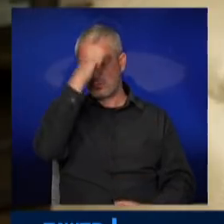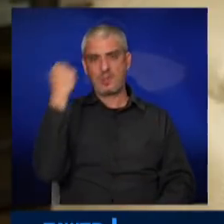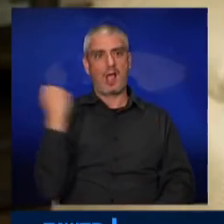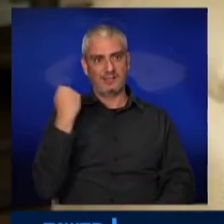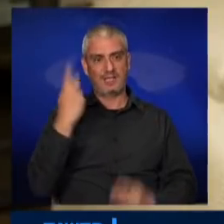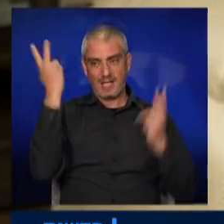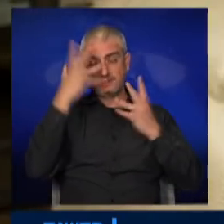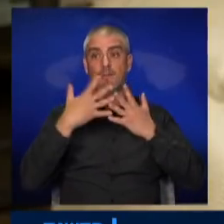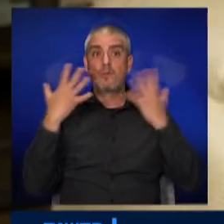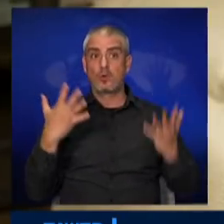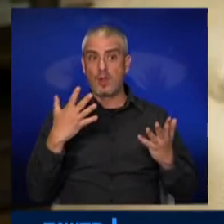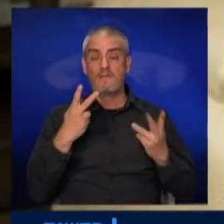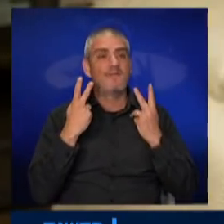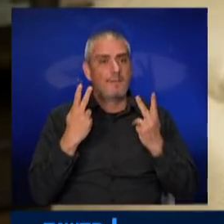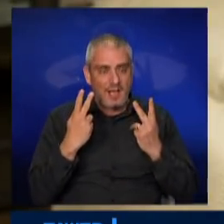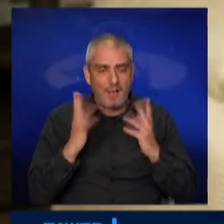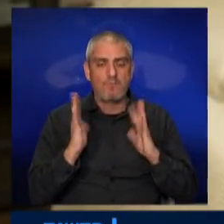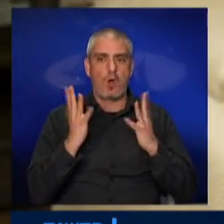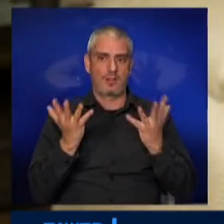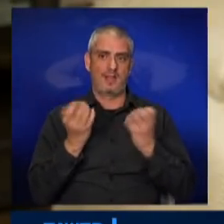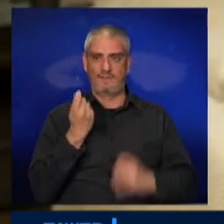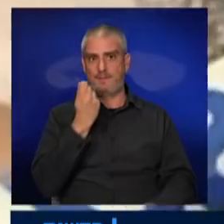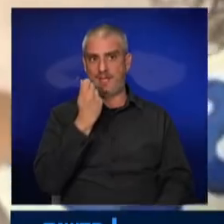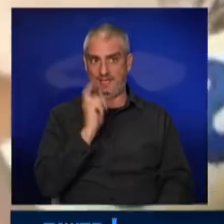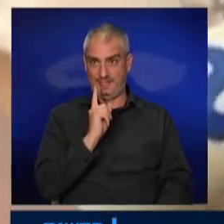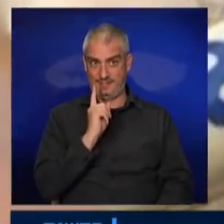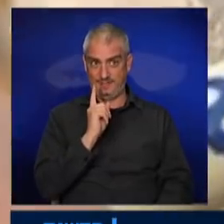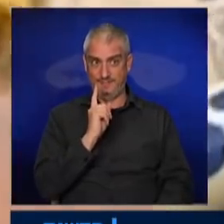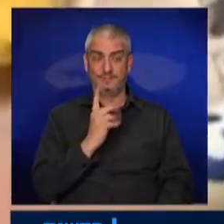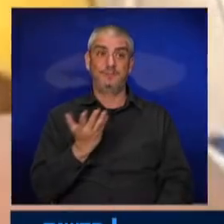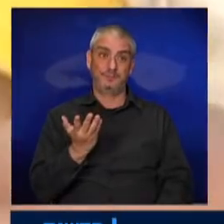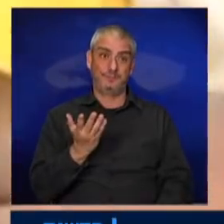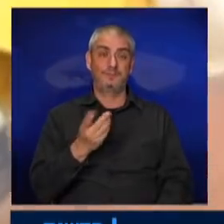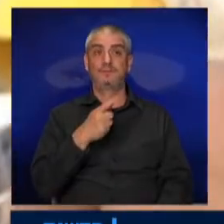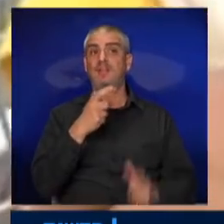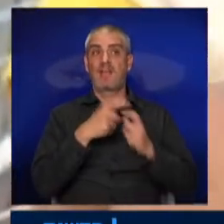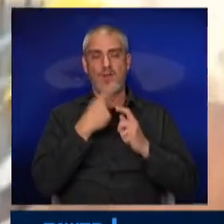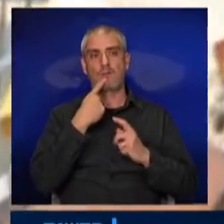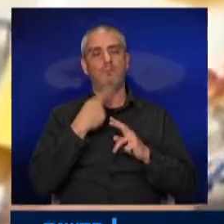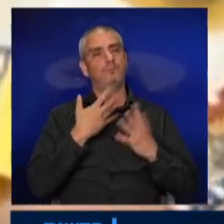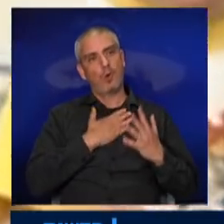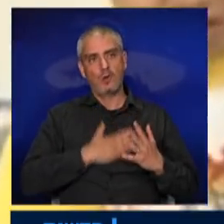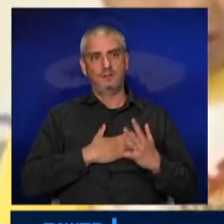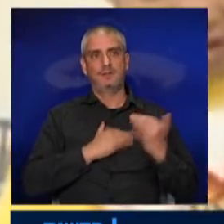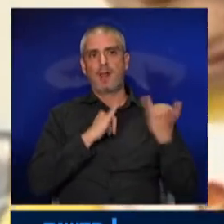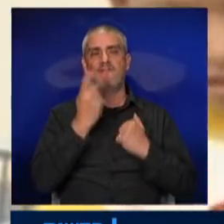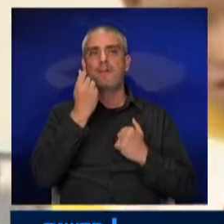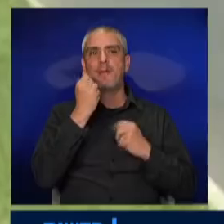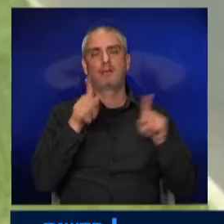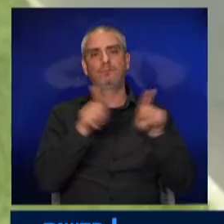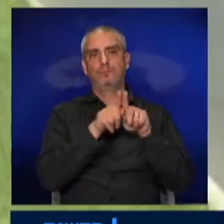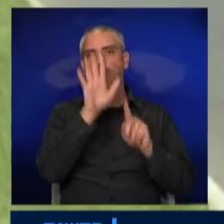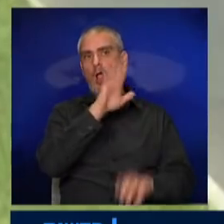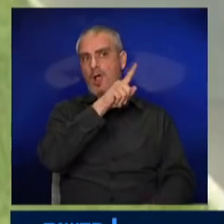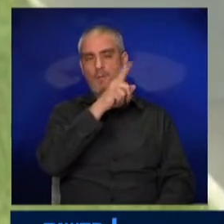הסכמים גדולים מאוד, ובעיקר אטרקטיביים במחיר. באלקטרה אומרים כי הם ישאפו להביא את רמת המחירים של